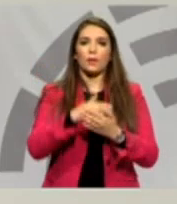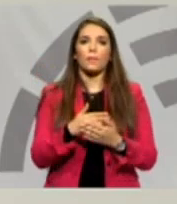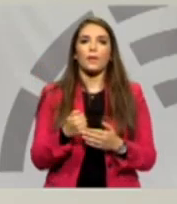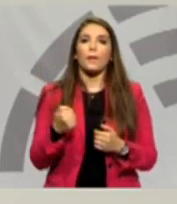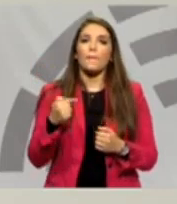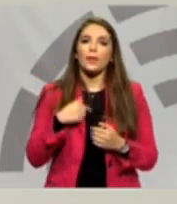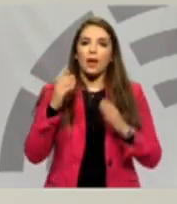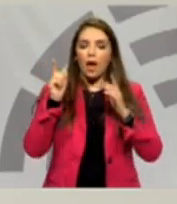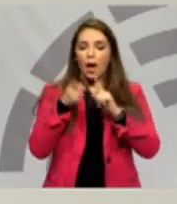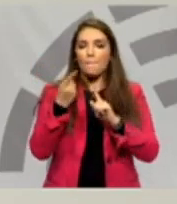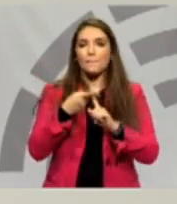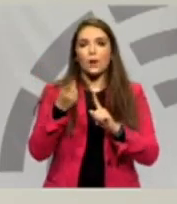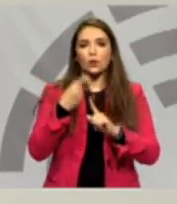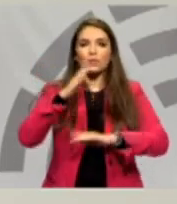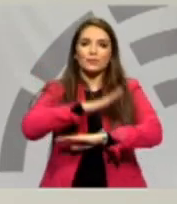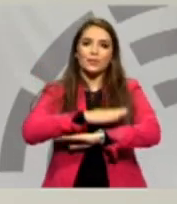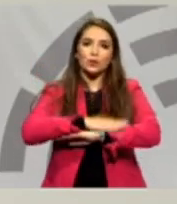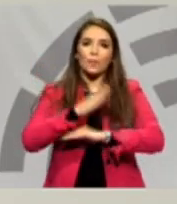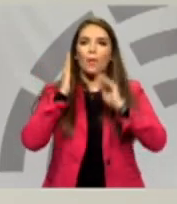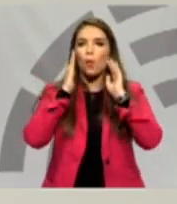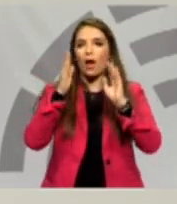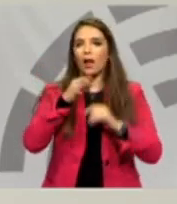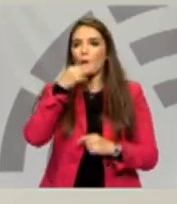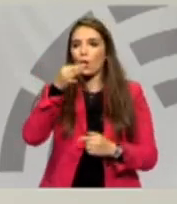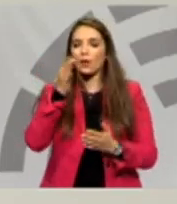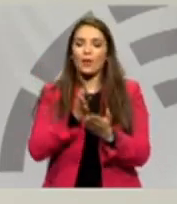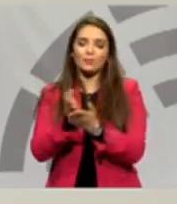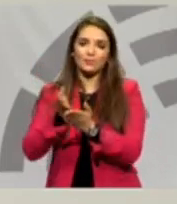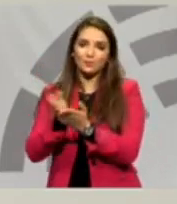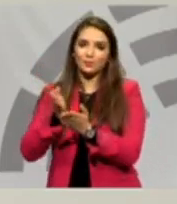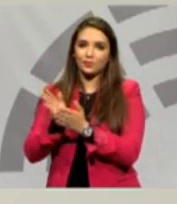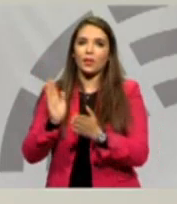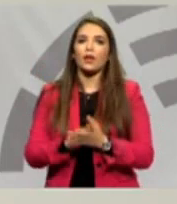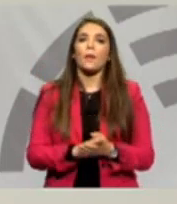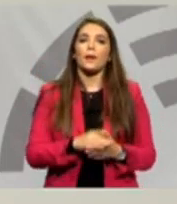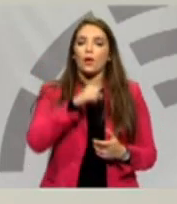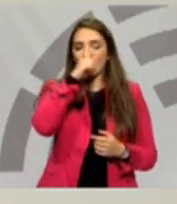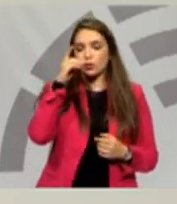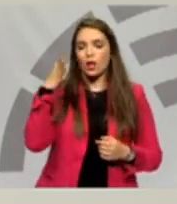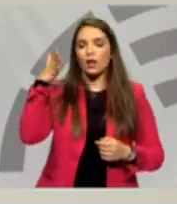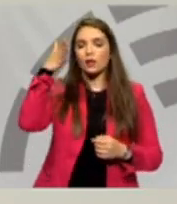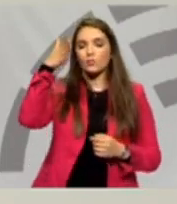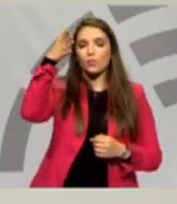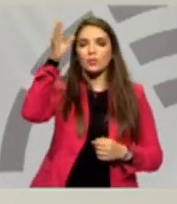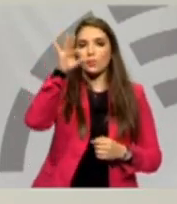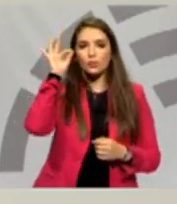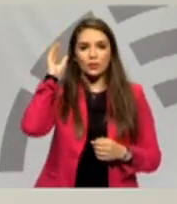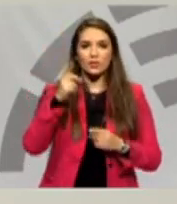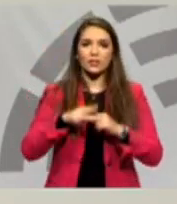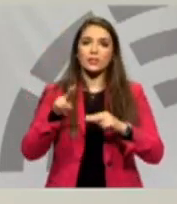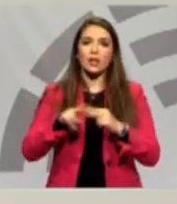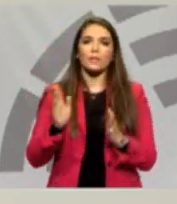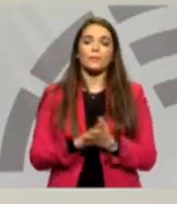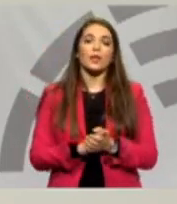اخلقت الحياه السياسيه اكثر من ضروره النص وبلادنا الى بر الامان بعد محاسبه بقضاء عادل هنا